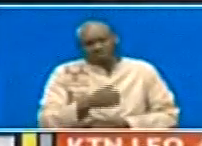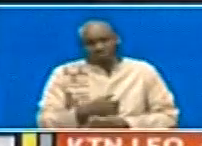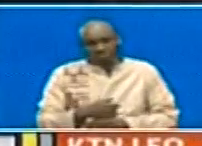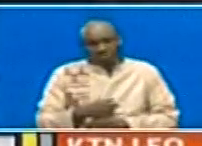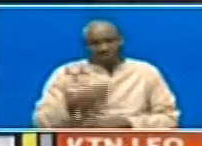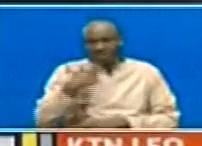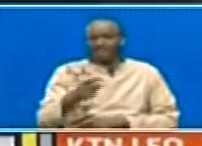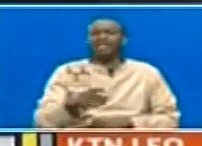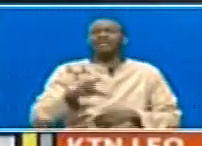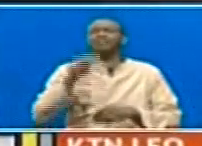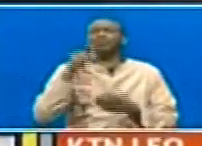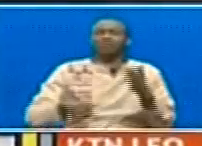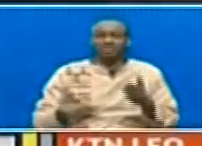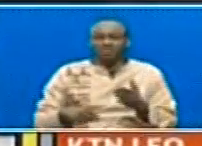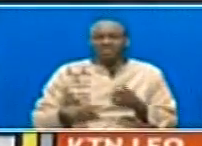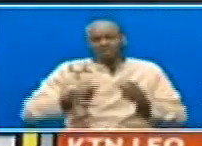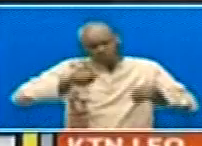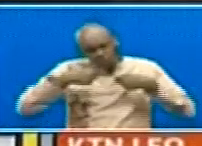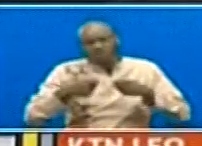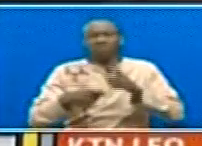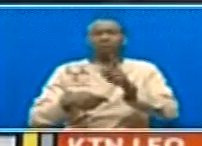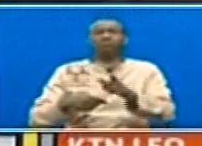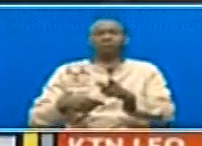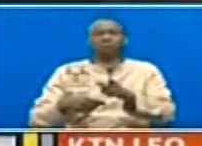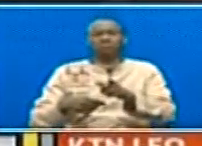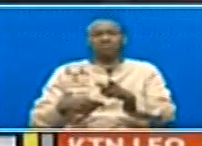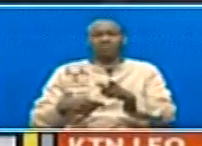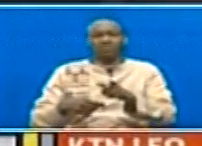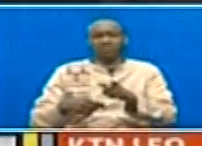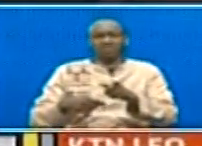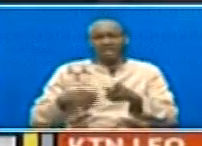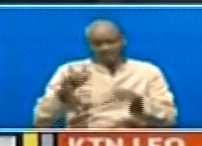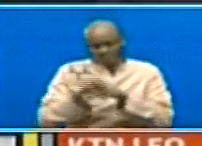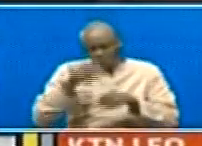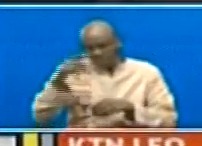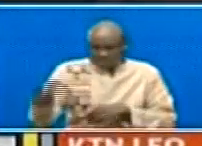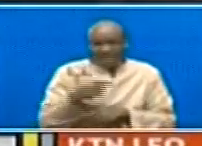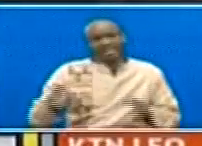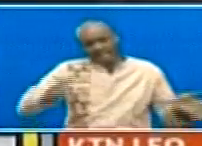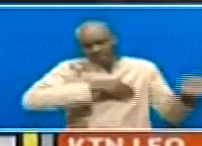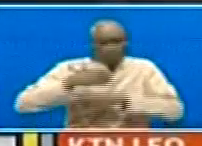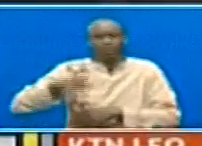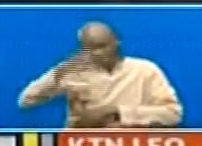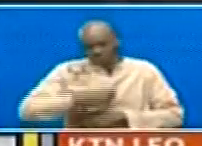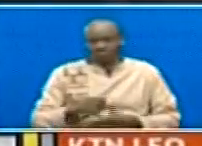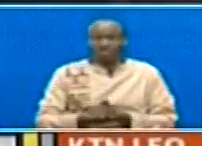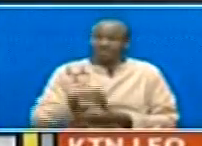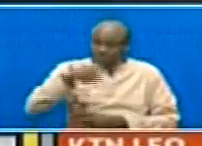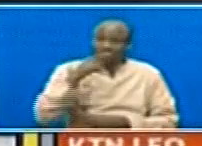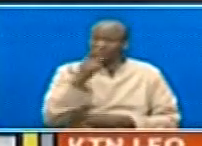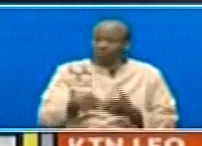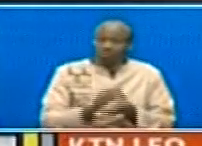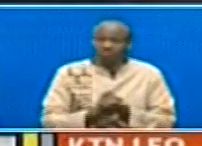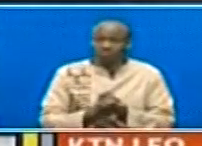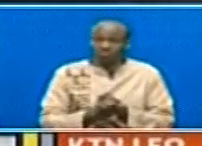Alafu akamwambia chukua, we have to take wa paka small bag na leso. Alafu wao walikuwa wakiambia